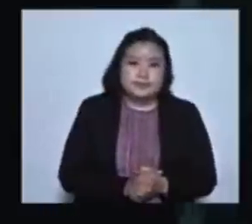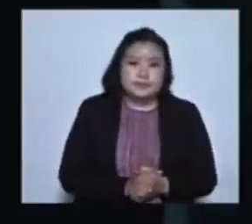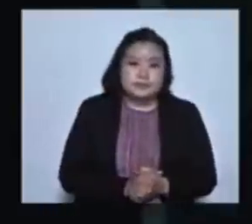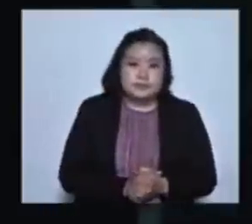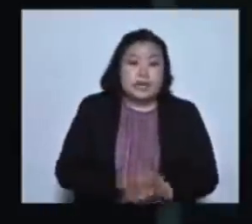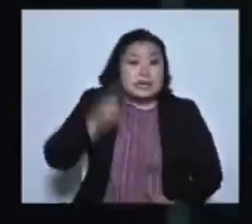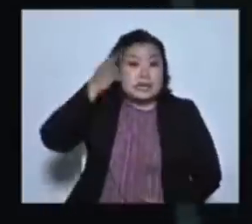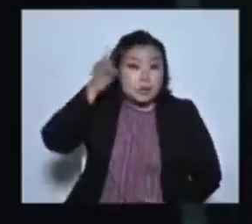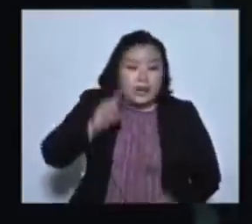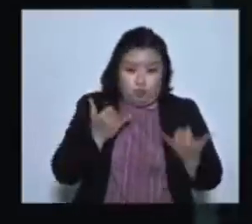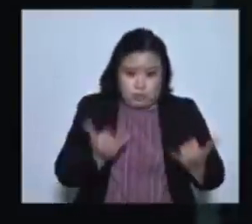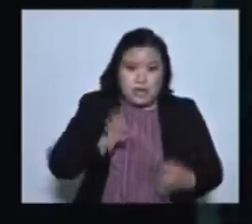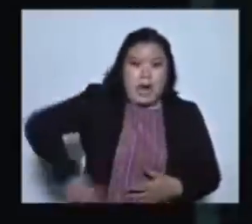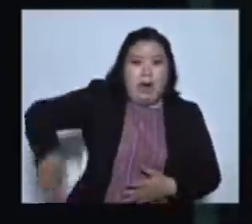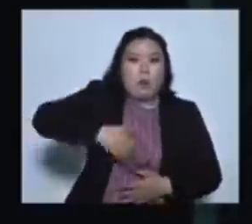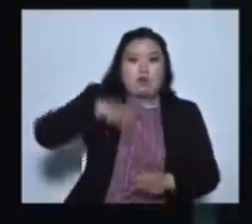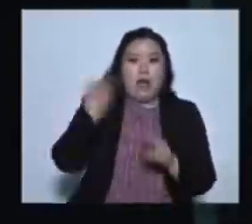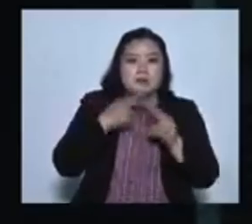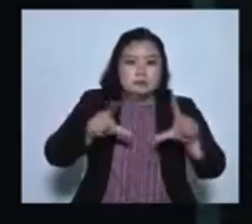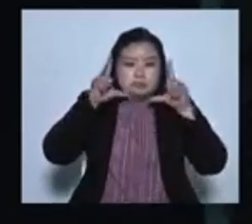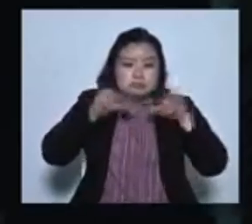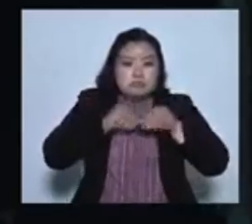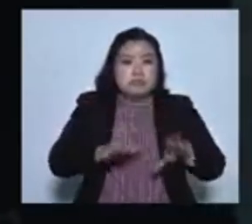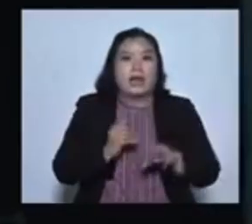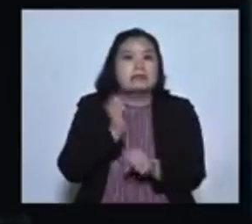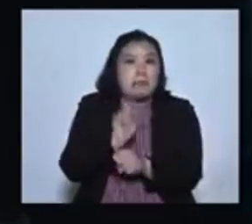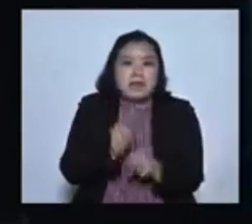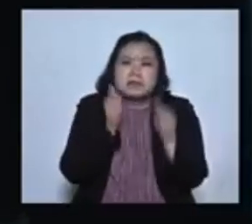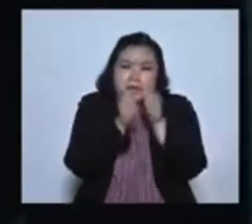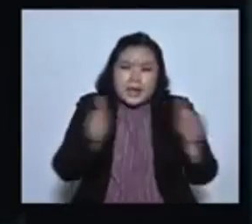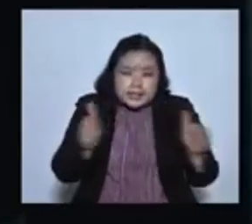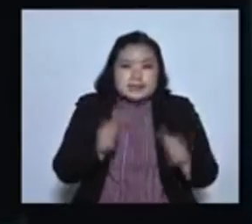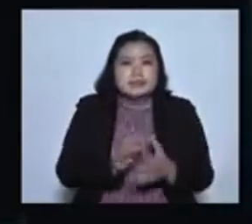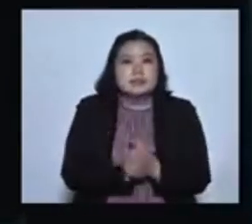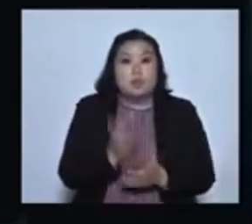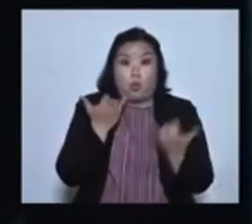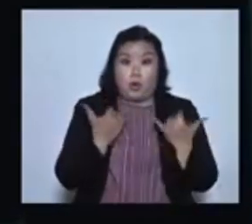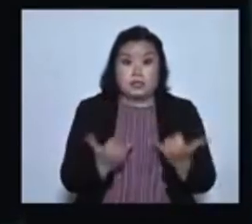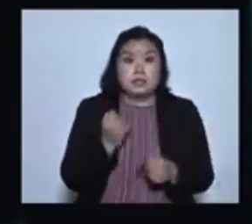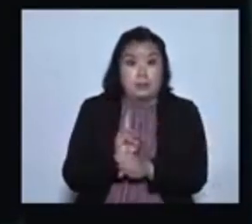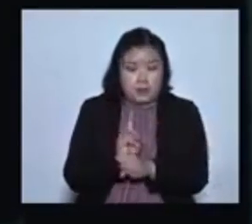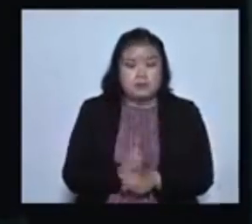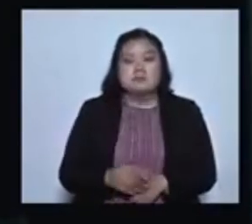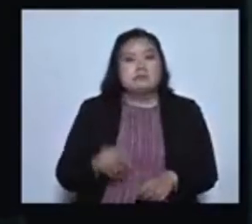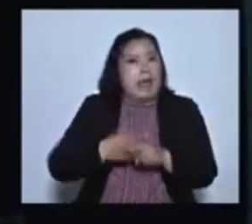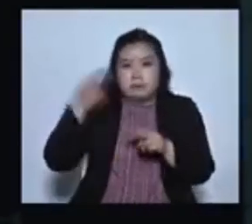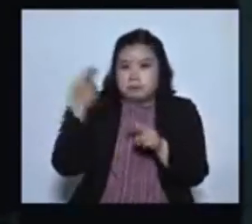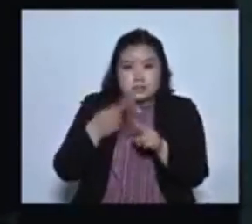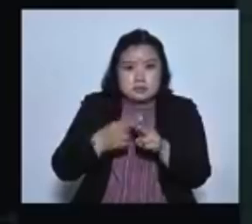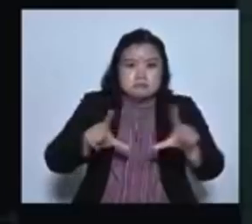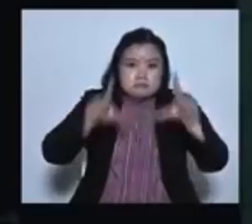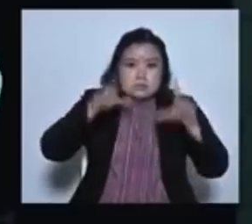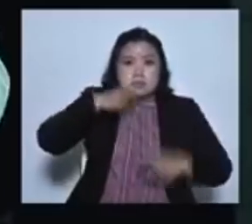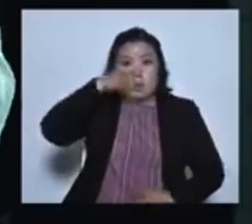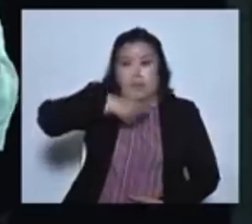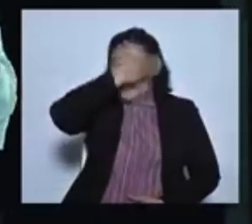เรากำลังร่วมกันทำประวัติศาสตร์ให้ประเทศไทยในสิ่งที่ดีกว่าในวันข้างหน้าวันนี้ทำเพื่อเป็นประวัติศาสตร์ที่ดีในวันหน้า